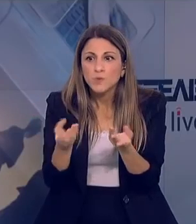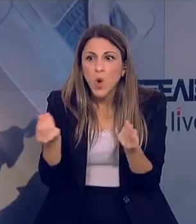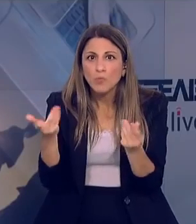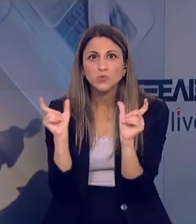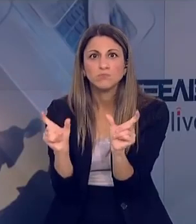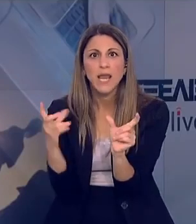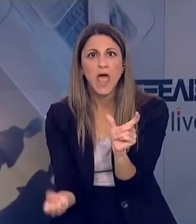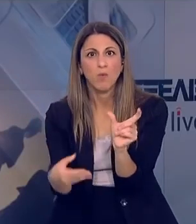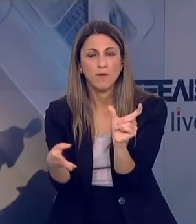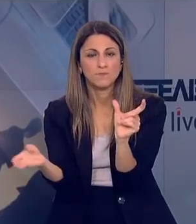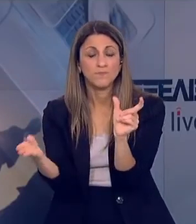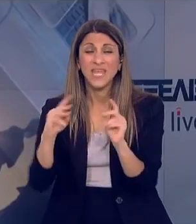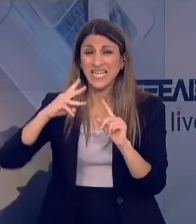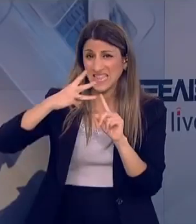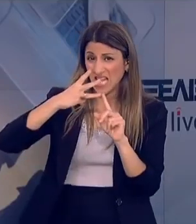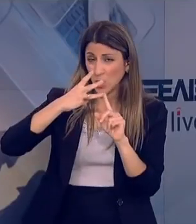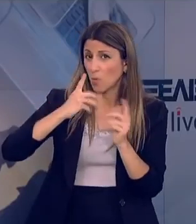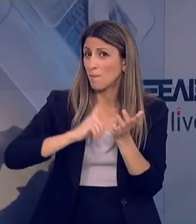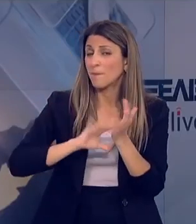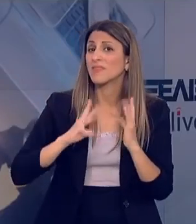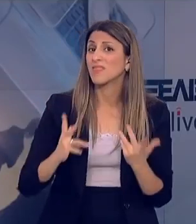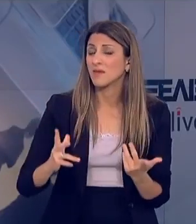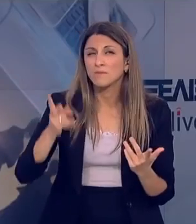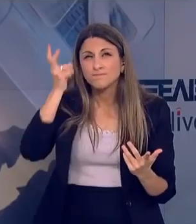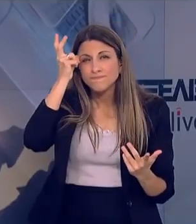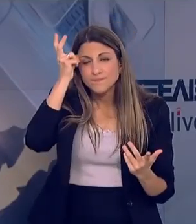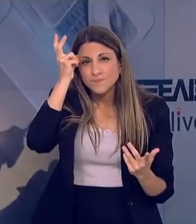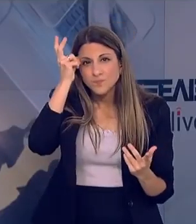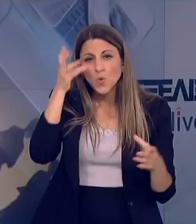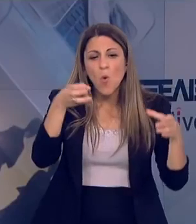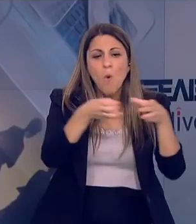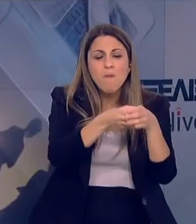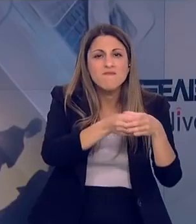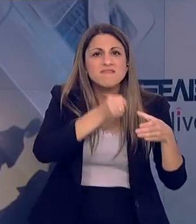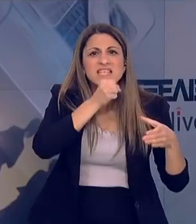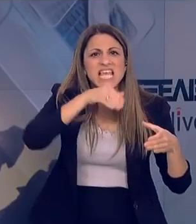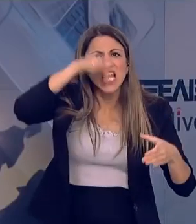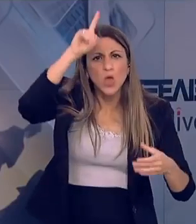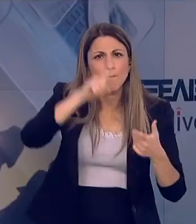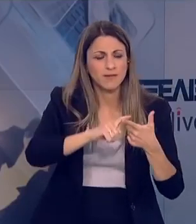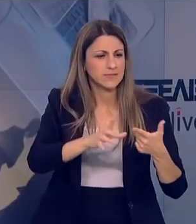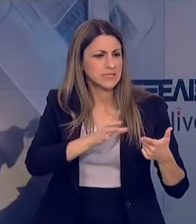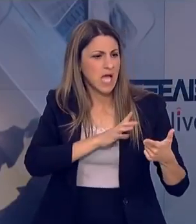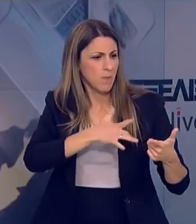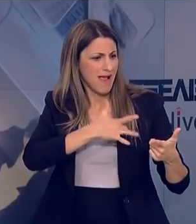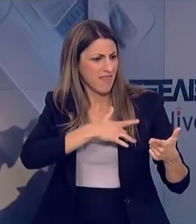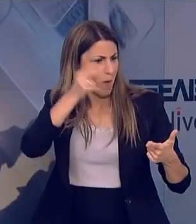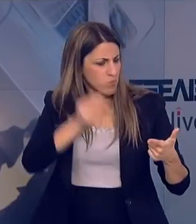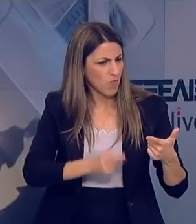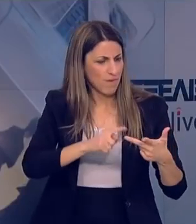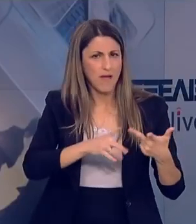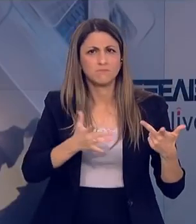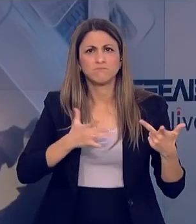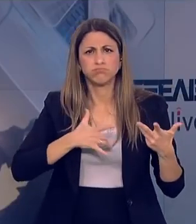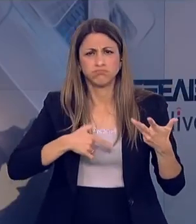Τρίτον, θα πρέπει να γίνεται με σκοπό να προστατευτούν οι ομάδες αυξημένου κινδύνου, για τις οποίες μίλησα και προηγουμένως,